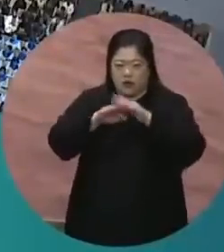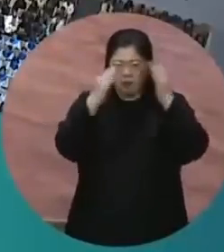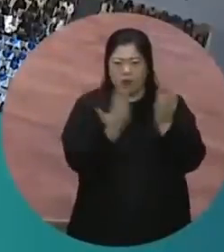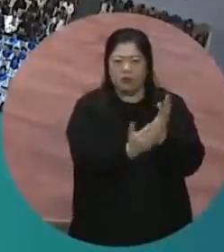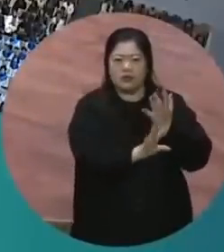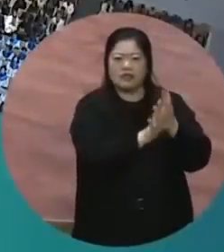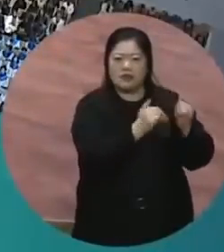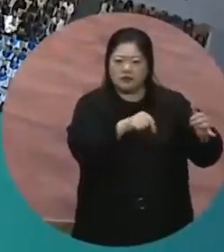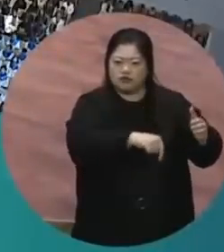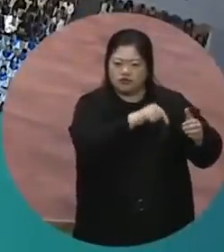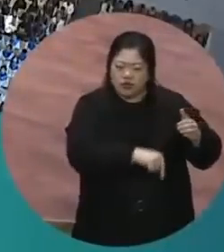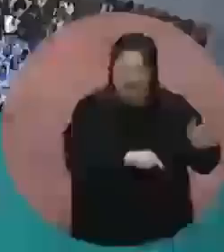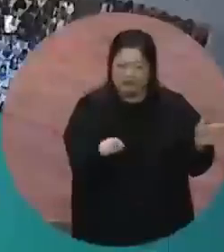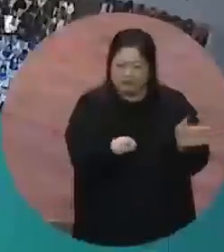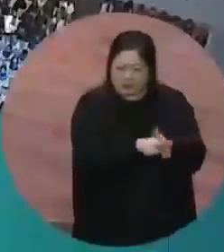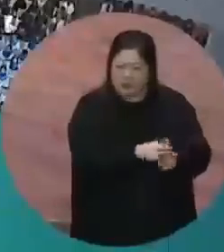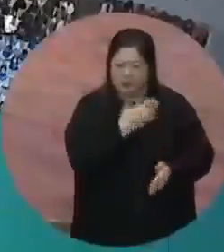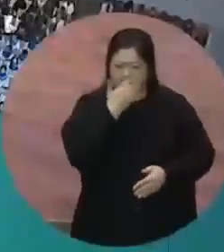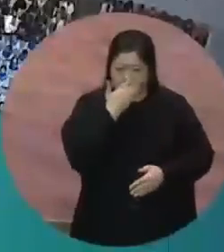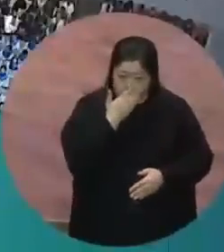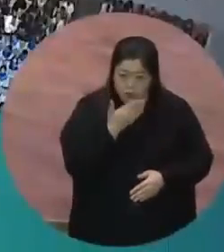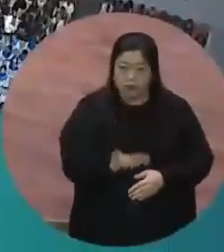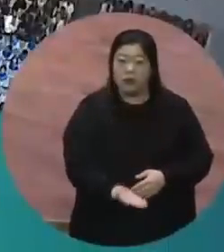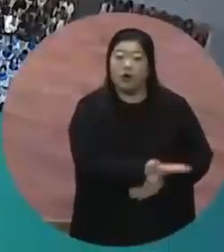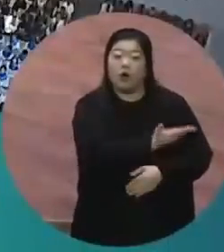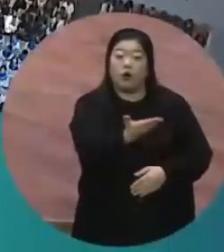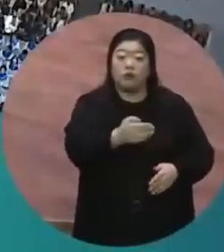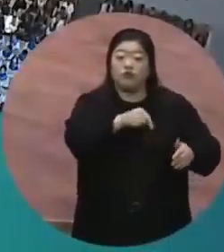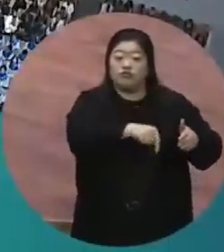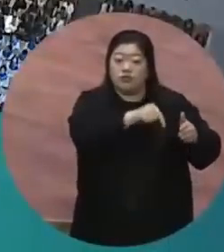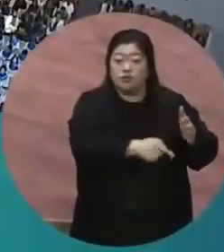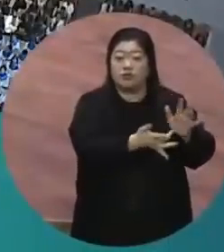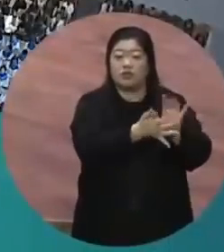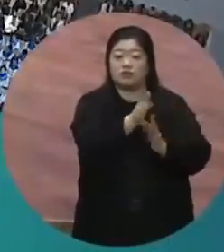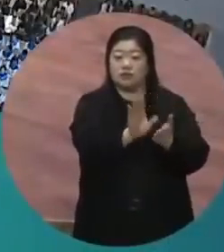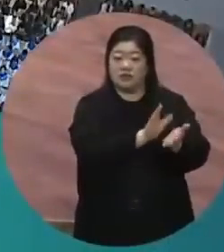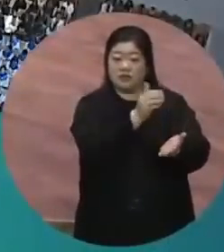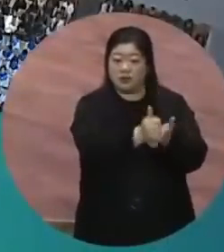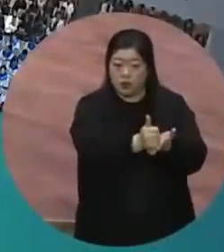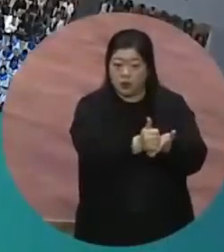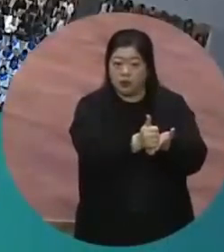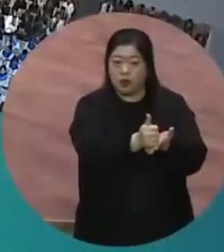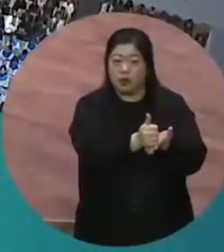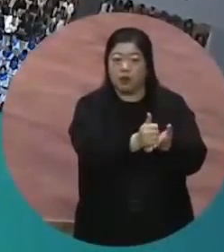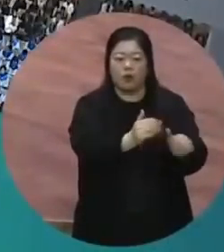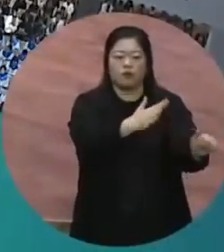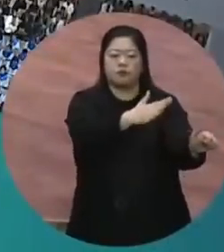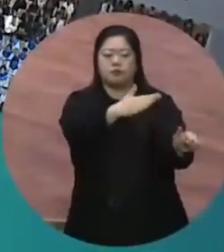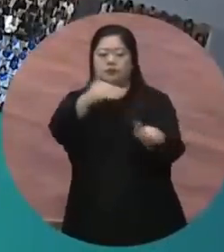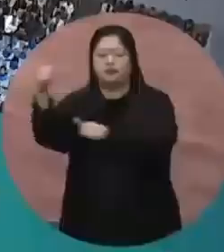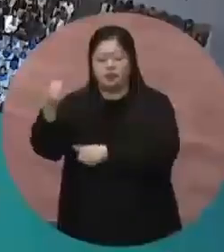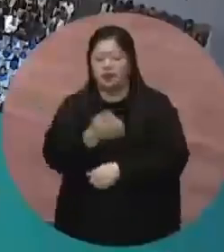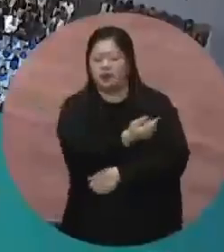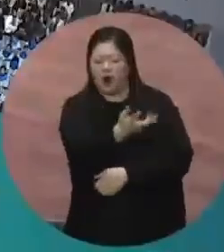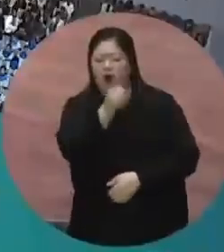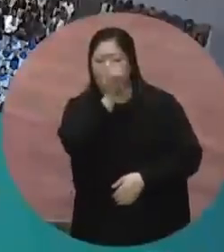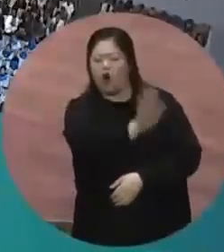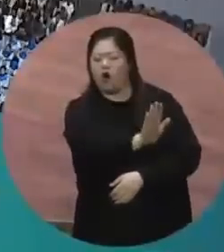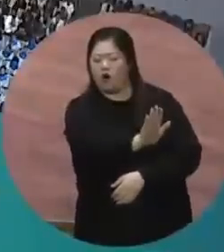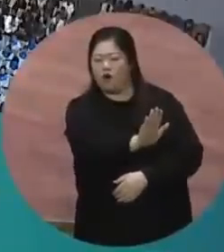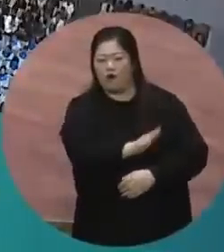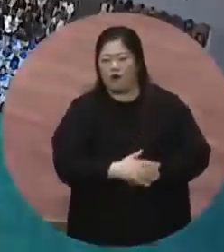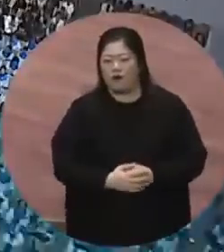중에서 믿어 순종하게 하나니 너희도 그들 중에서 예수 그리스도의 것으로 부르심을 받은 자니라.